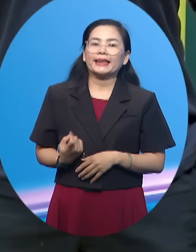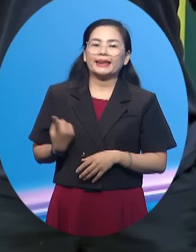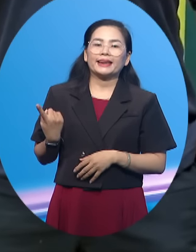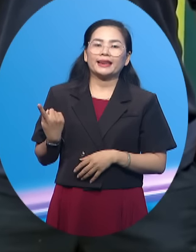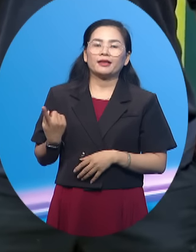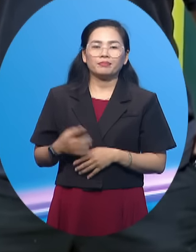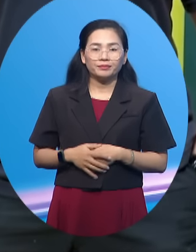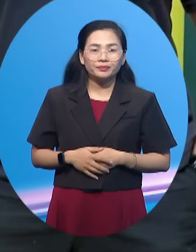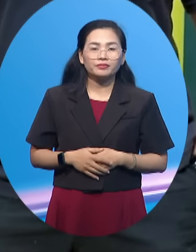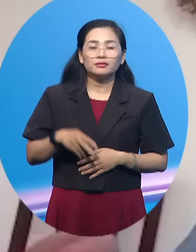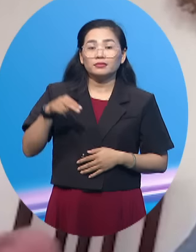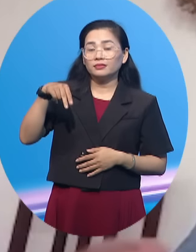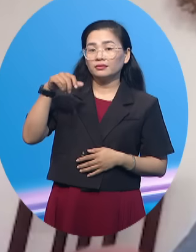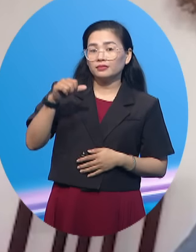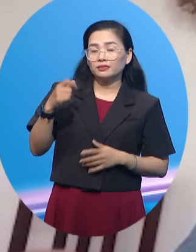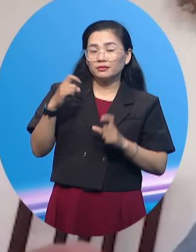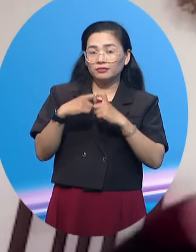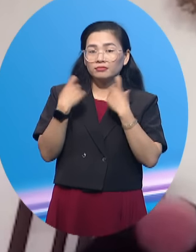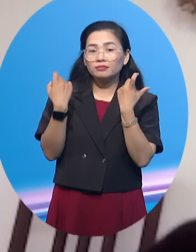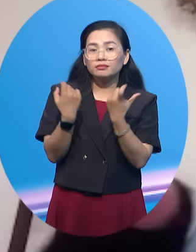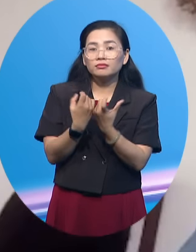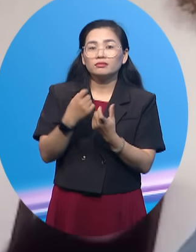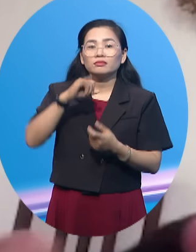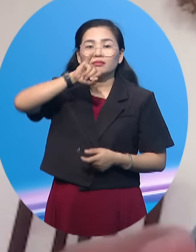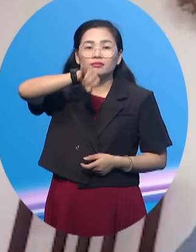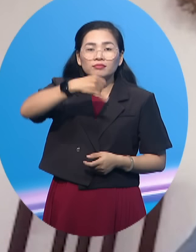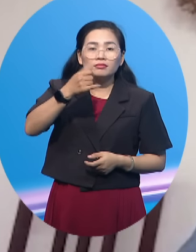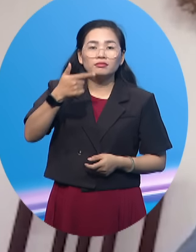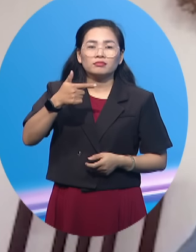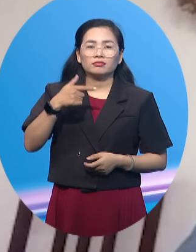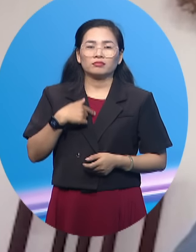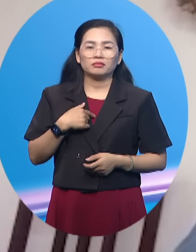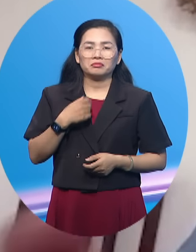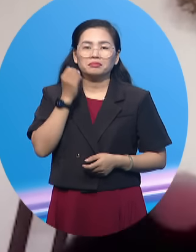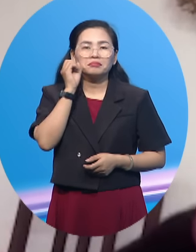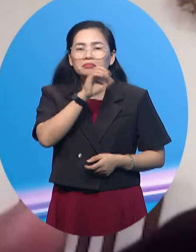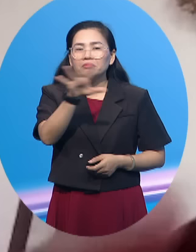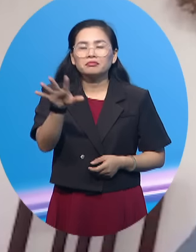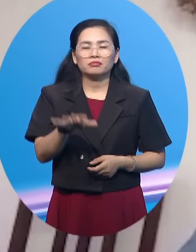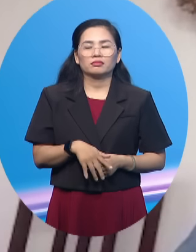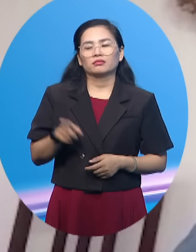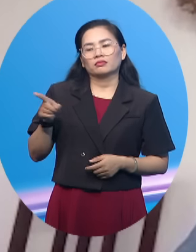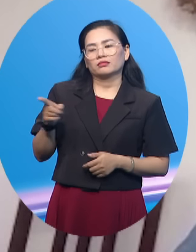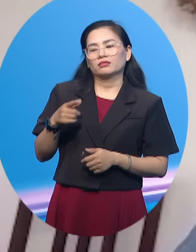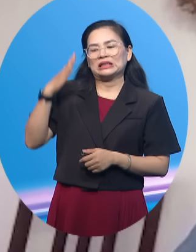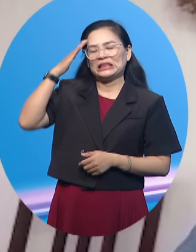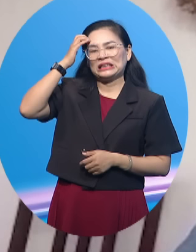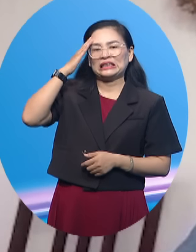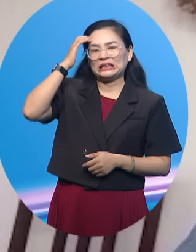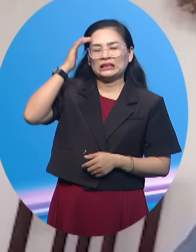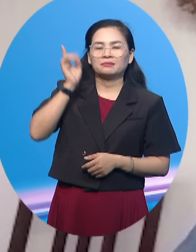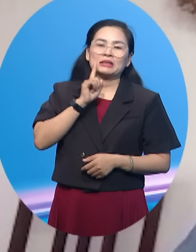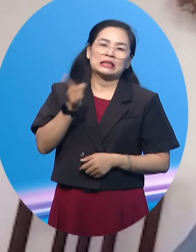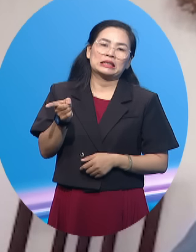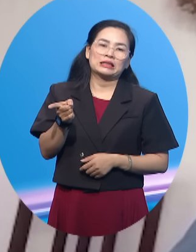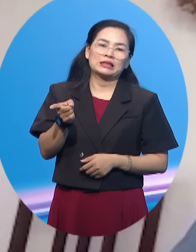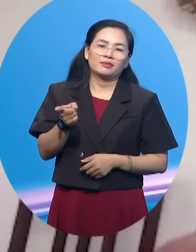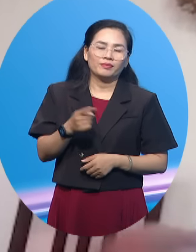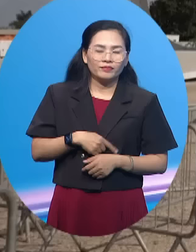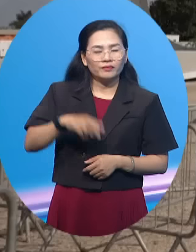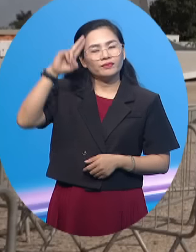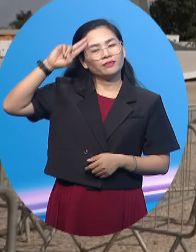đó, nghị sĩ quốc hội Jorge Guetén, người từng quen biết ông Luiz, cho rằng ông này gặp vấn đề về tâm thần. Cảnh sát liên